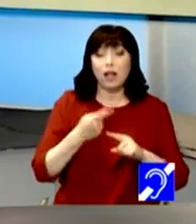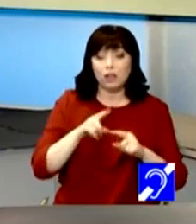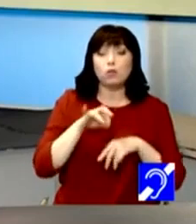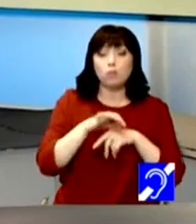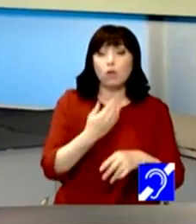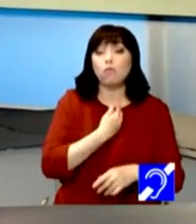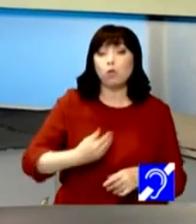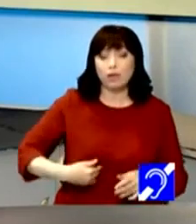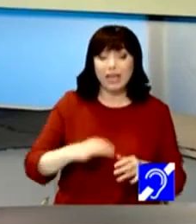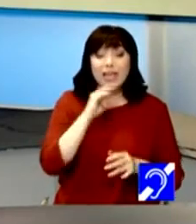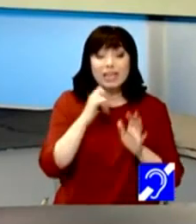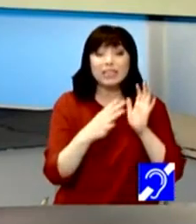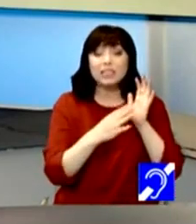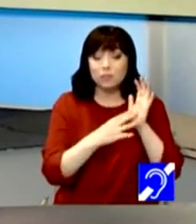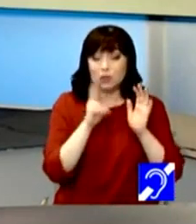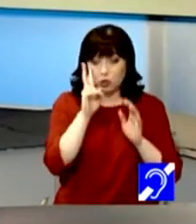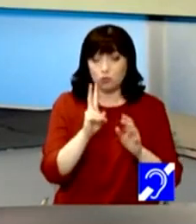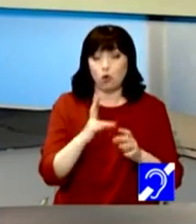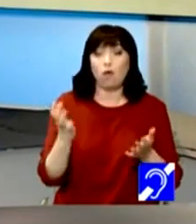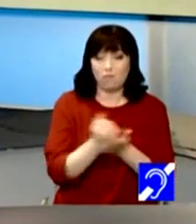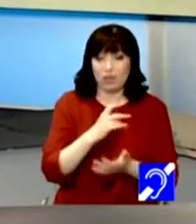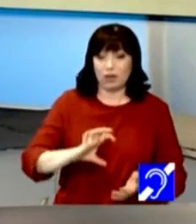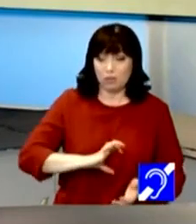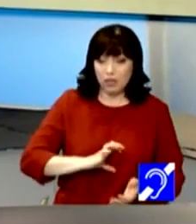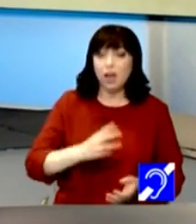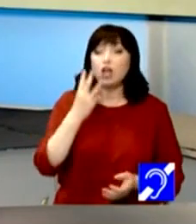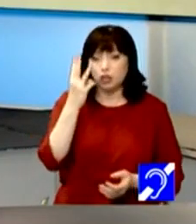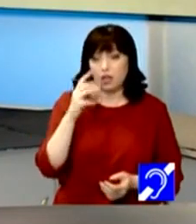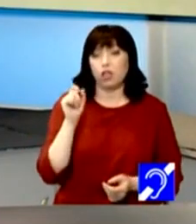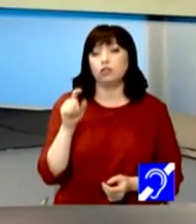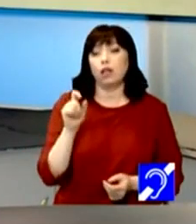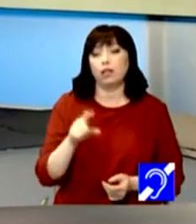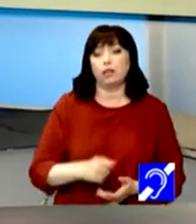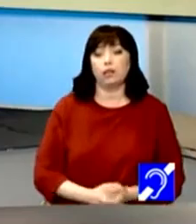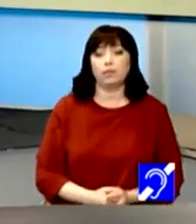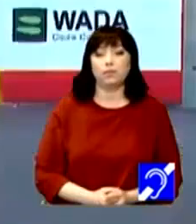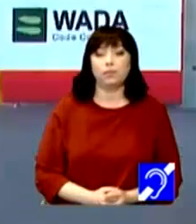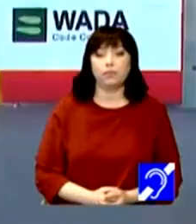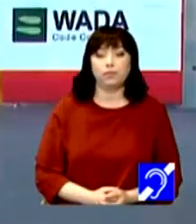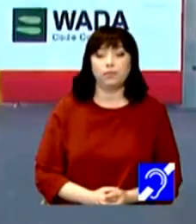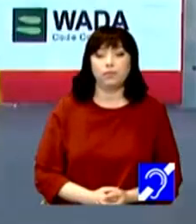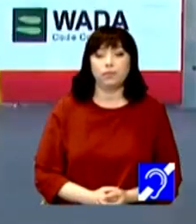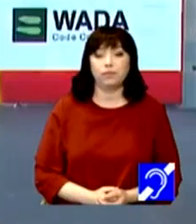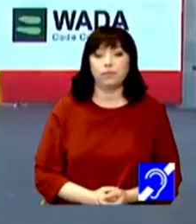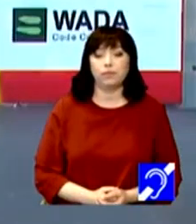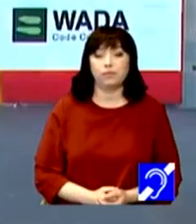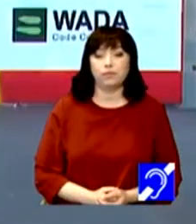Din cei 9 juniori basarabeni care au urcat pe podium, 3 au cucerit medaliile de aur.